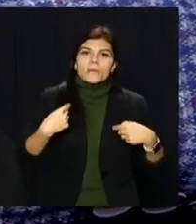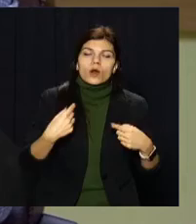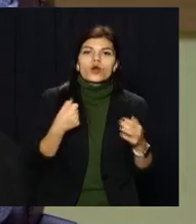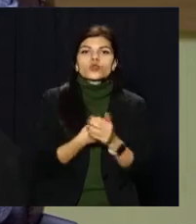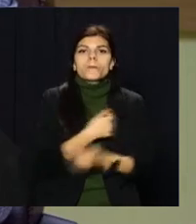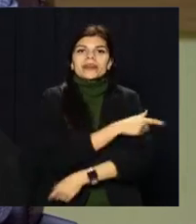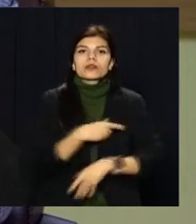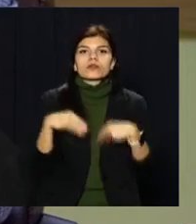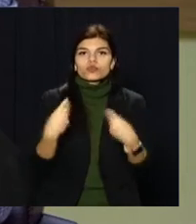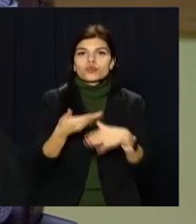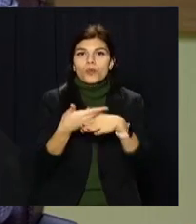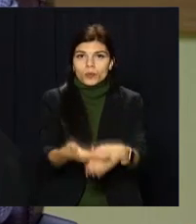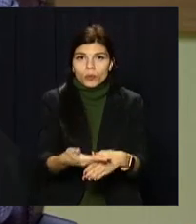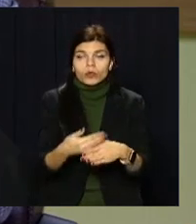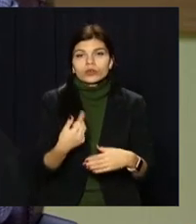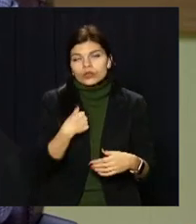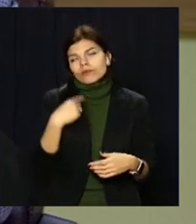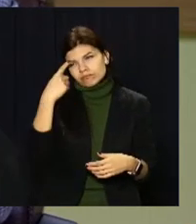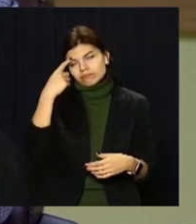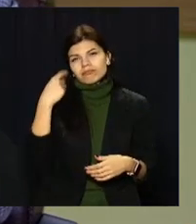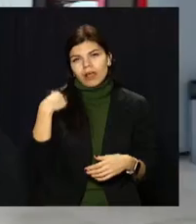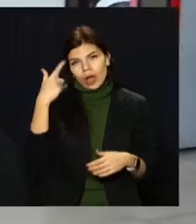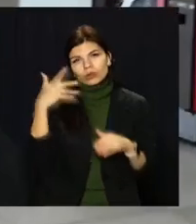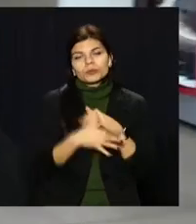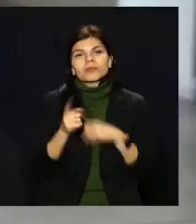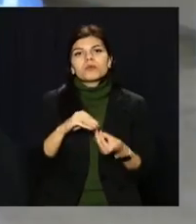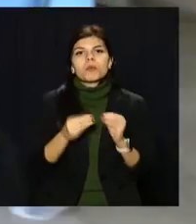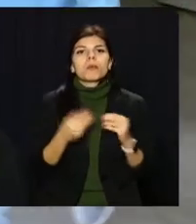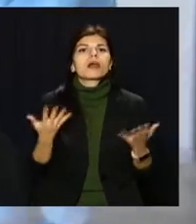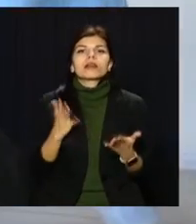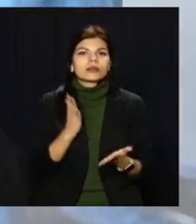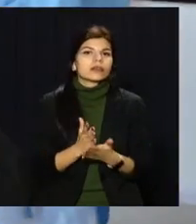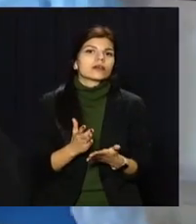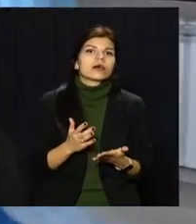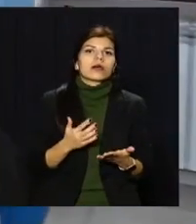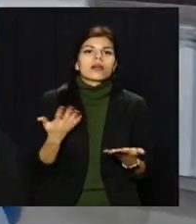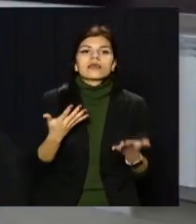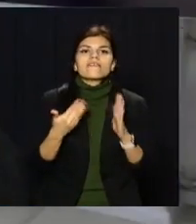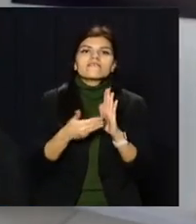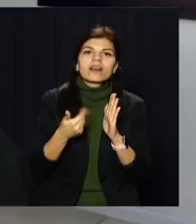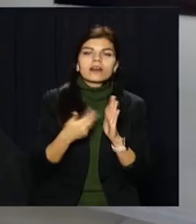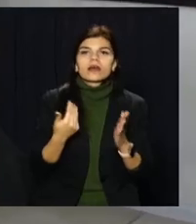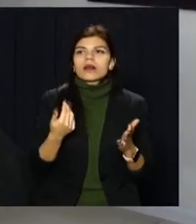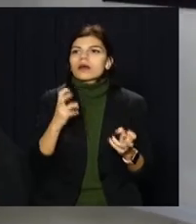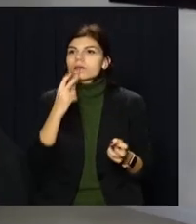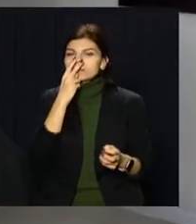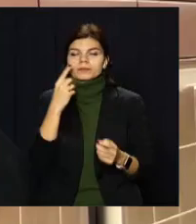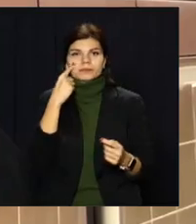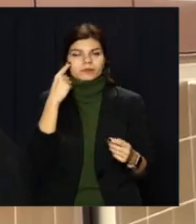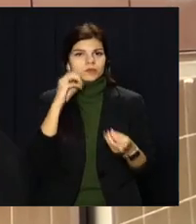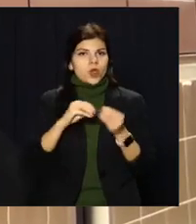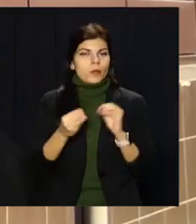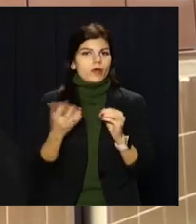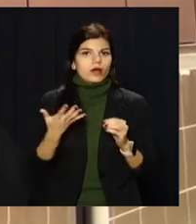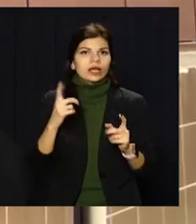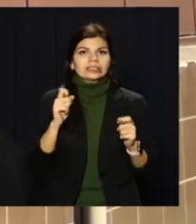я чітко розумію ті проблеми, які є, ті виклики, які нам зараз ставить і епідемічна ситуація в